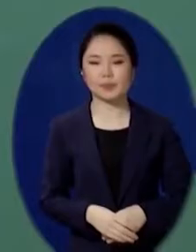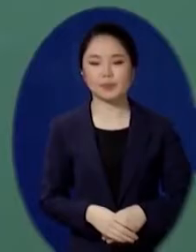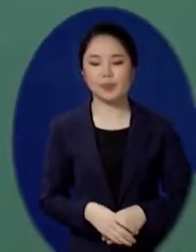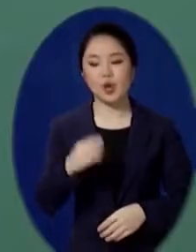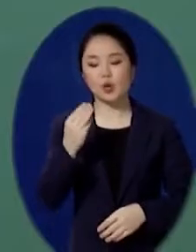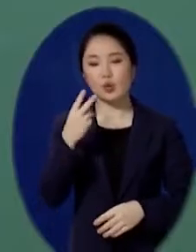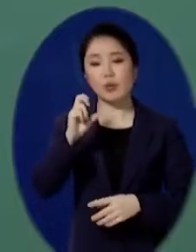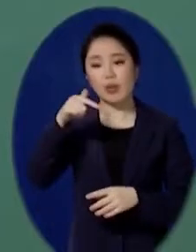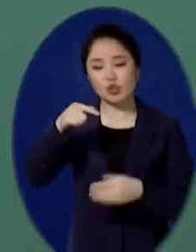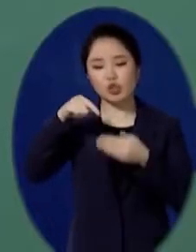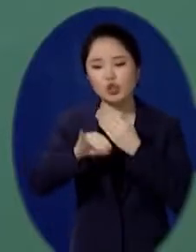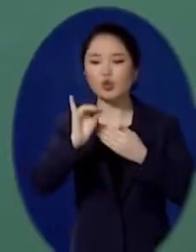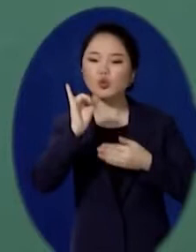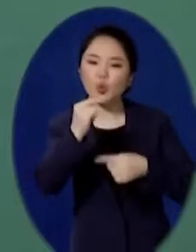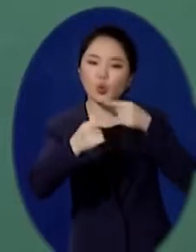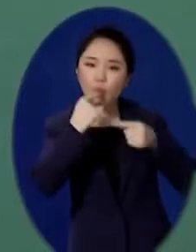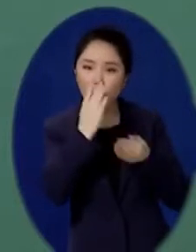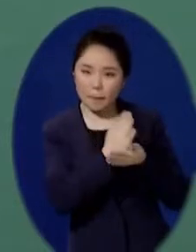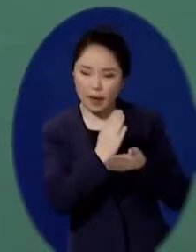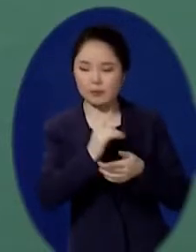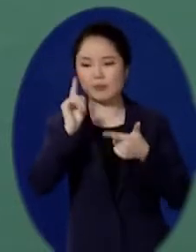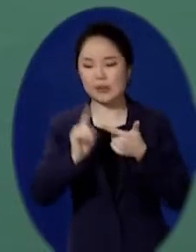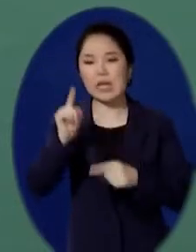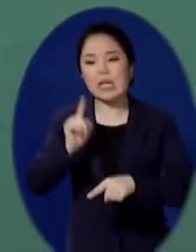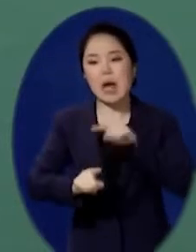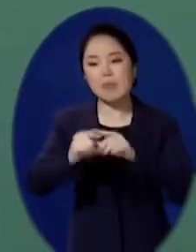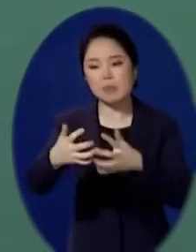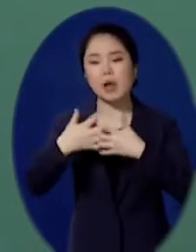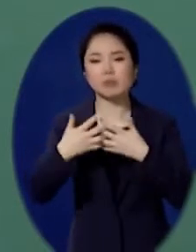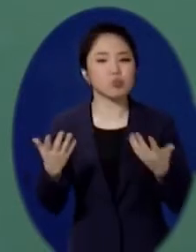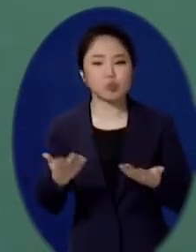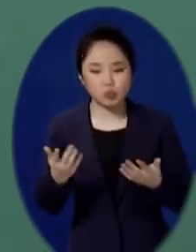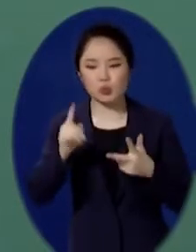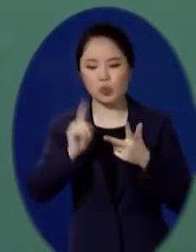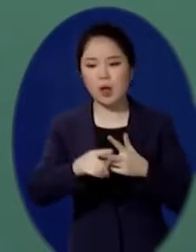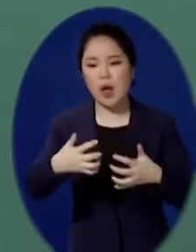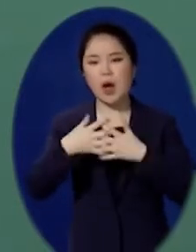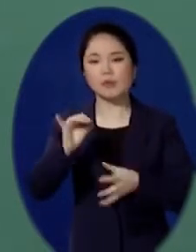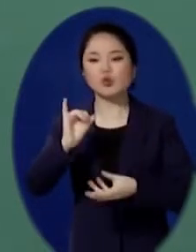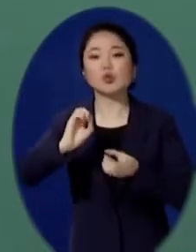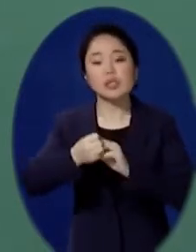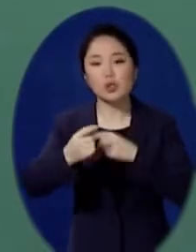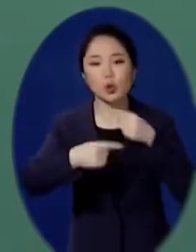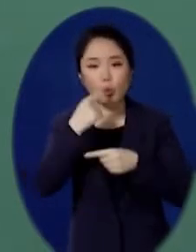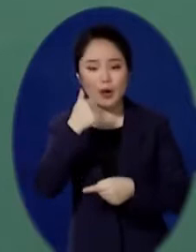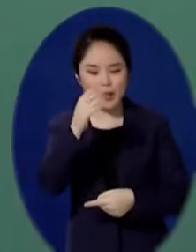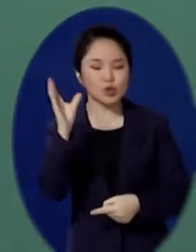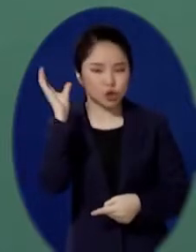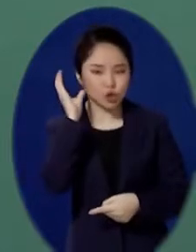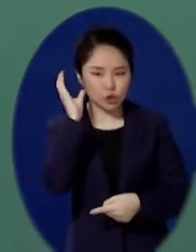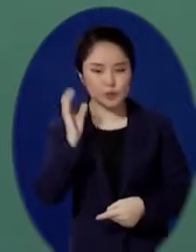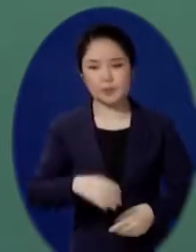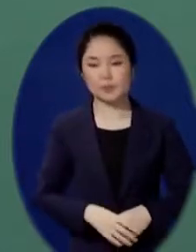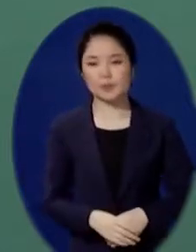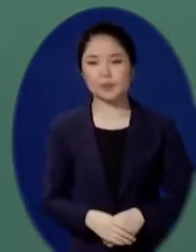шүлэг юуны тухай гарч байна, ямар амтд байна, амтд юу хийсэн байна гэдэг талаар бас сайн анхаарч